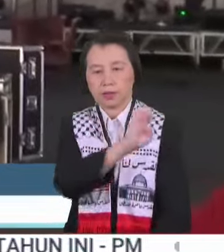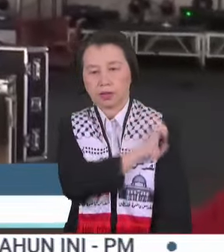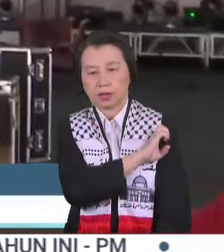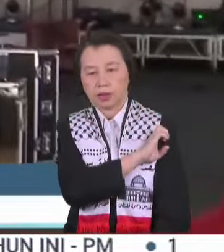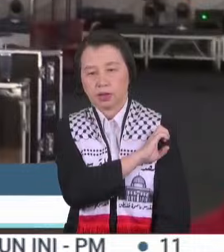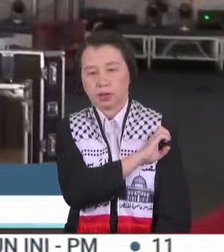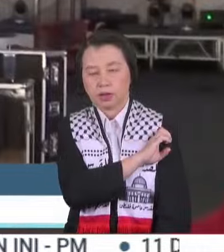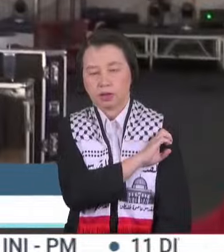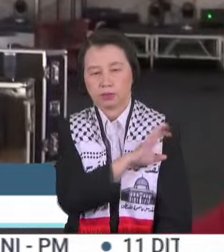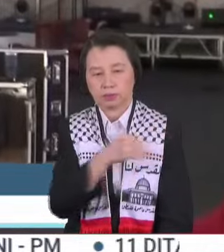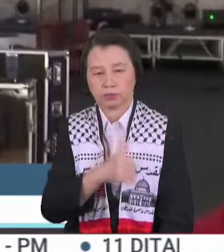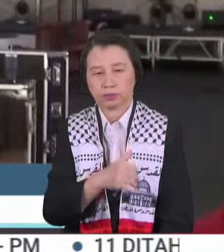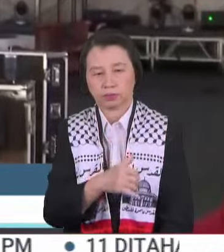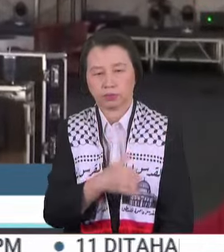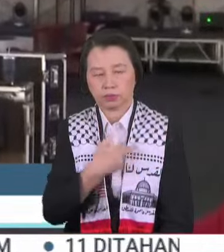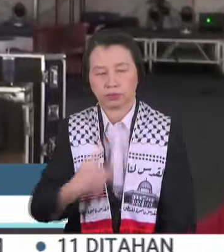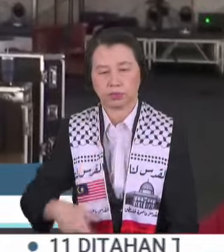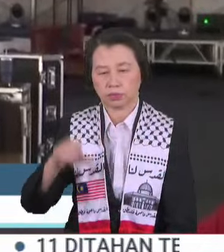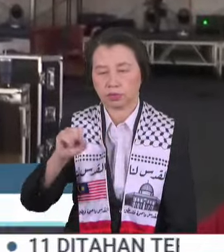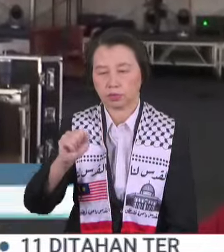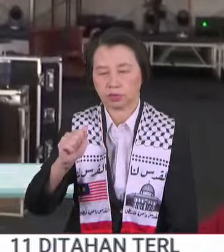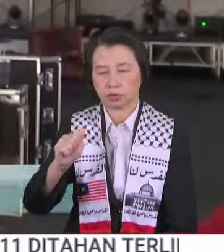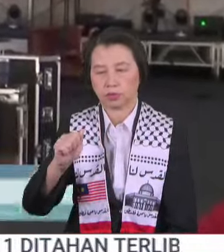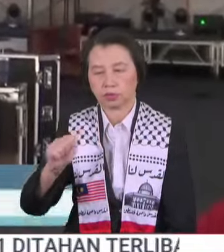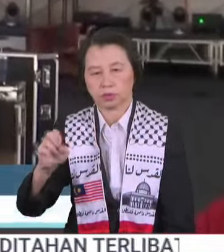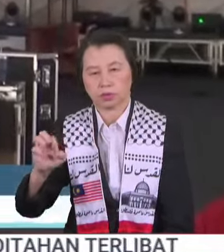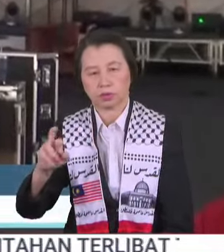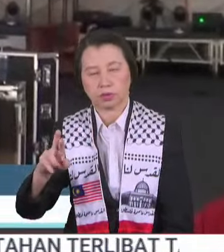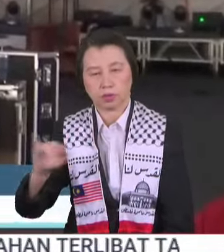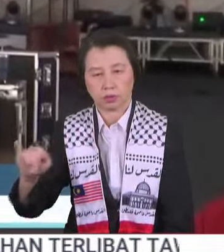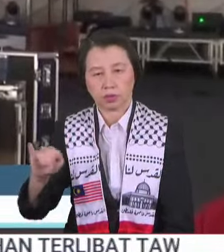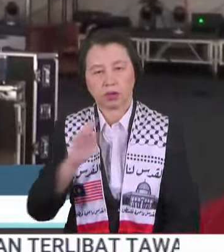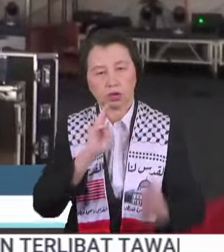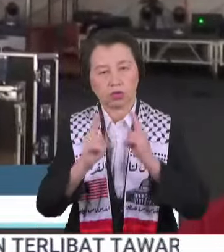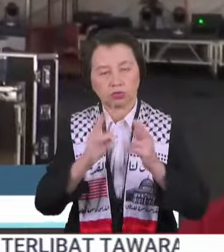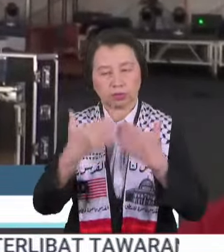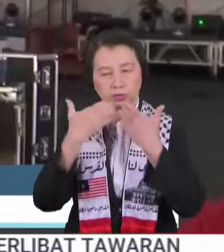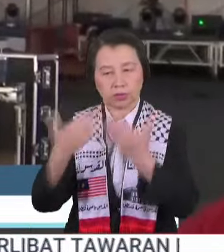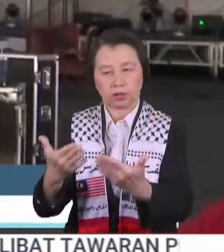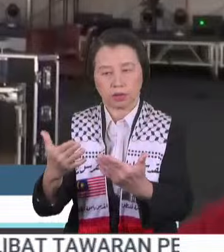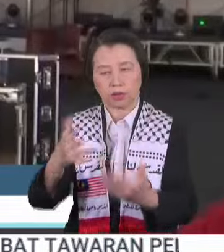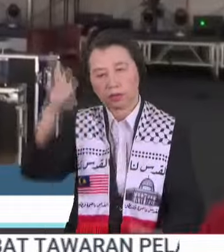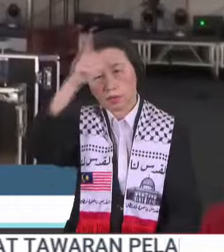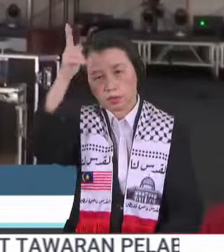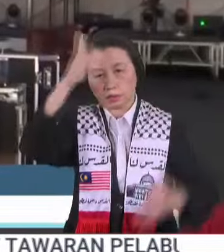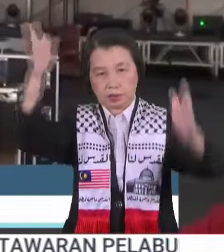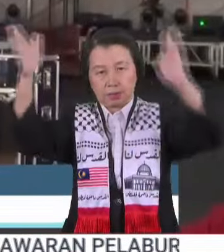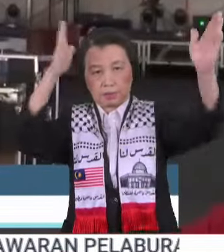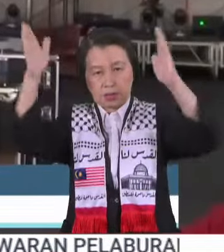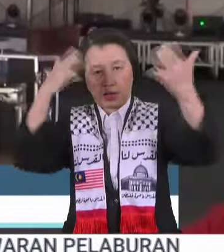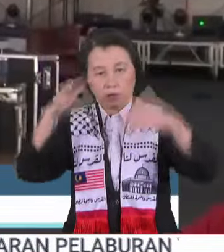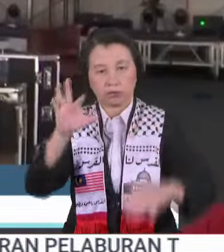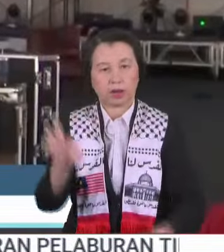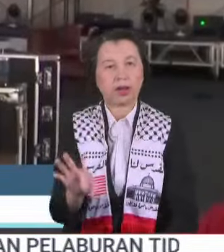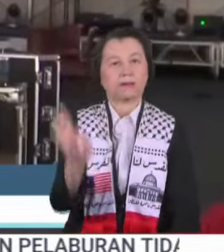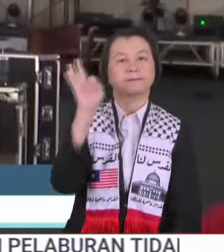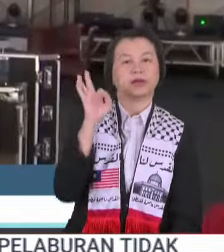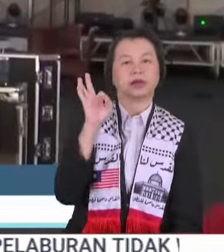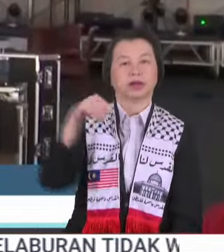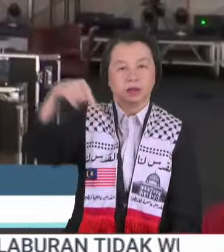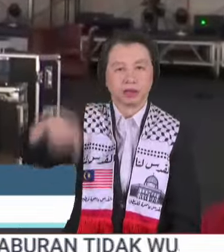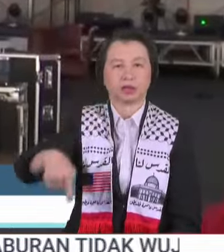Rahman Berhad, Yang Mulia Raja Syahrul Haji Osman, mengucapkan ribuan terima kasih kepada Kerajaan Malaysia kerana telah memilih